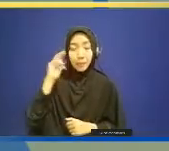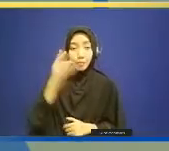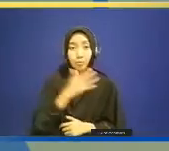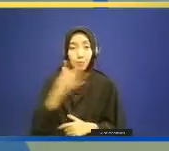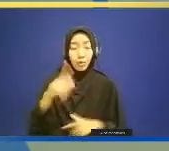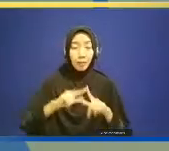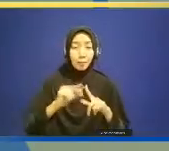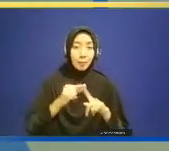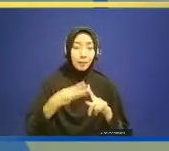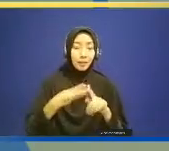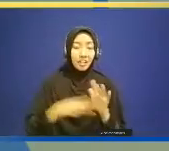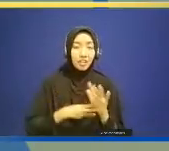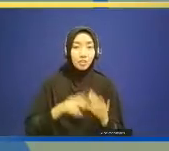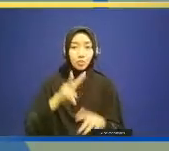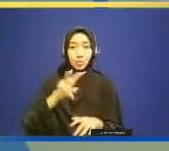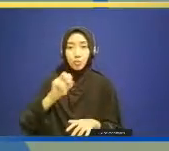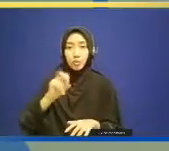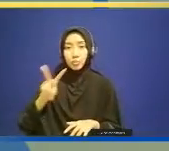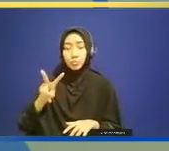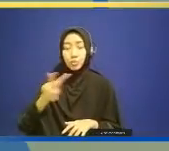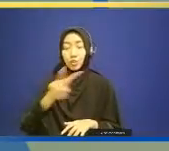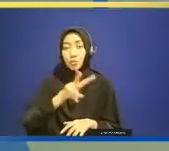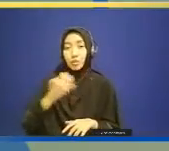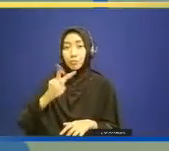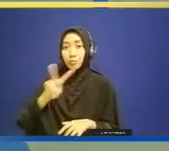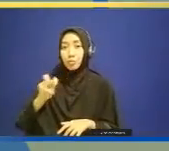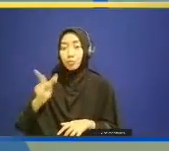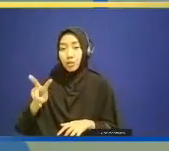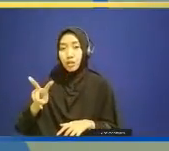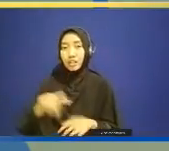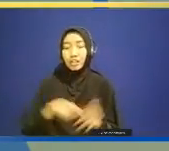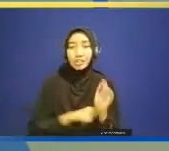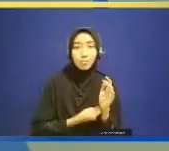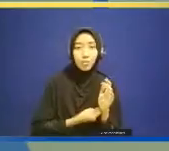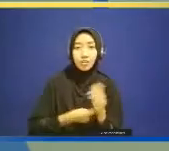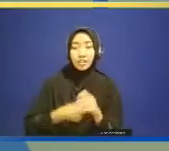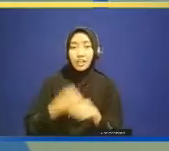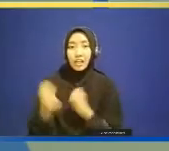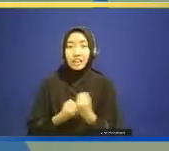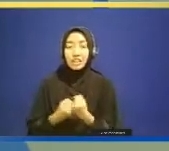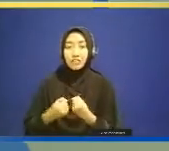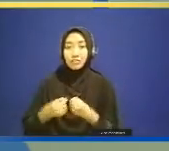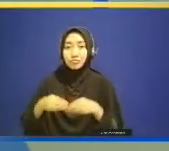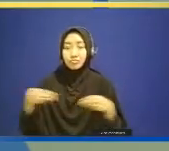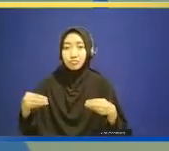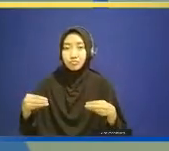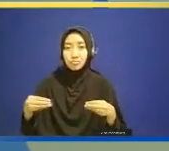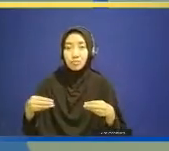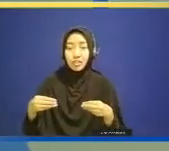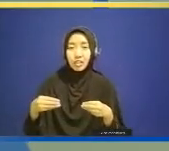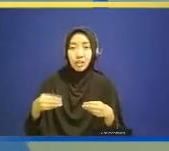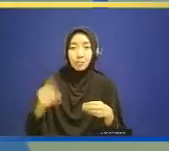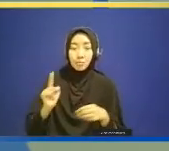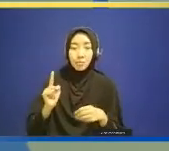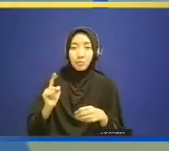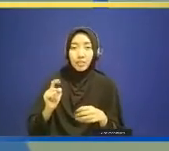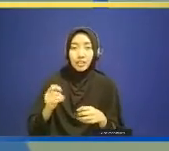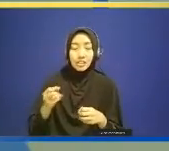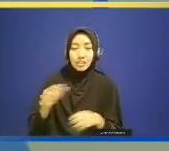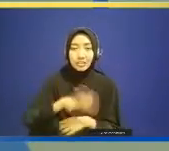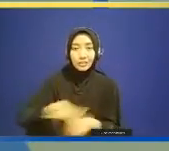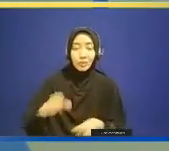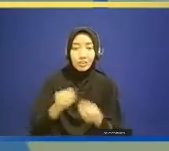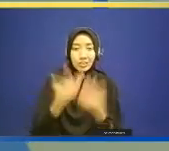2022 ini harus terus antisipatif responsif dan fleksibel dalam merespon tidak pastian tersebut